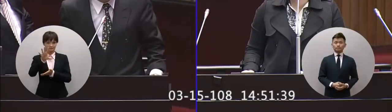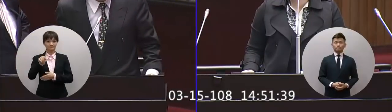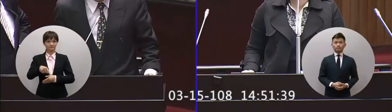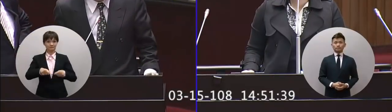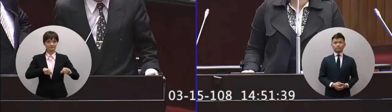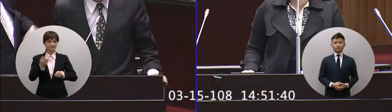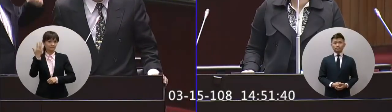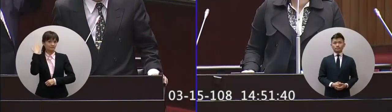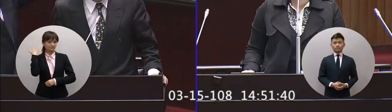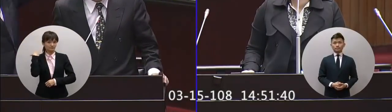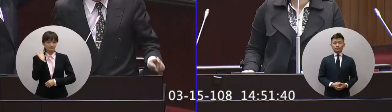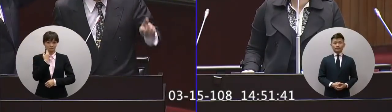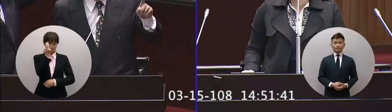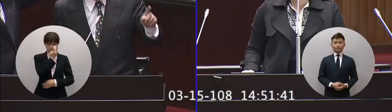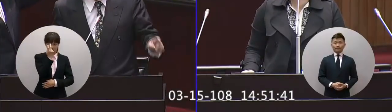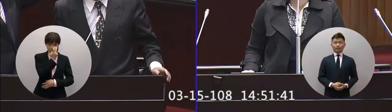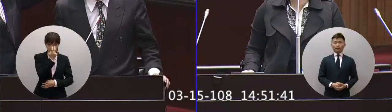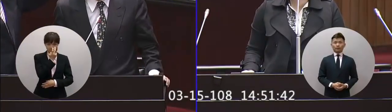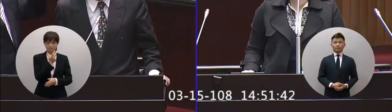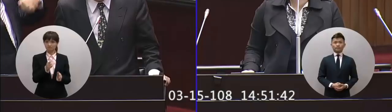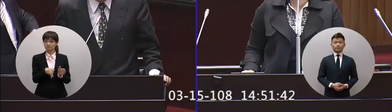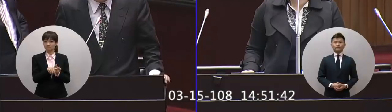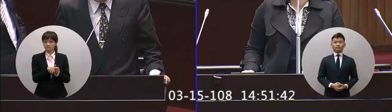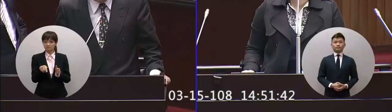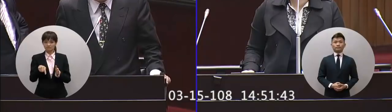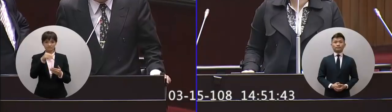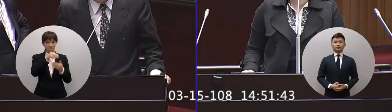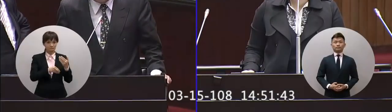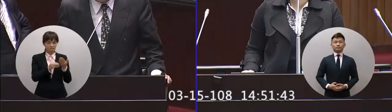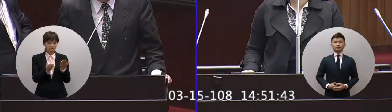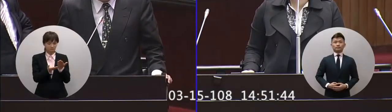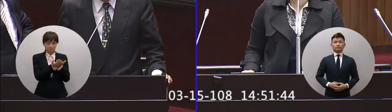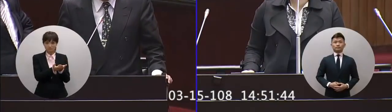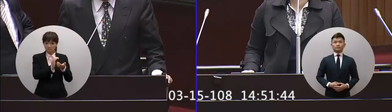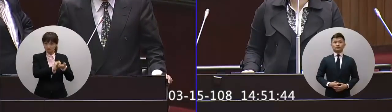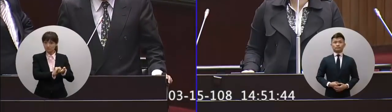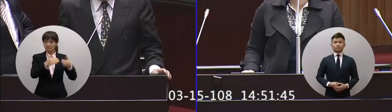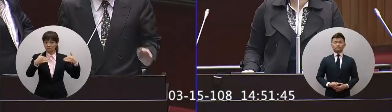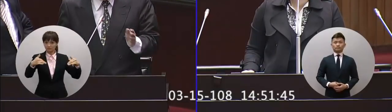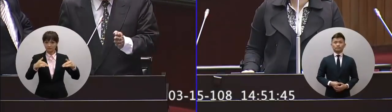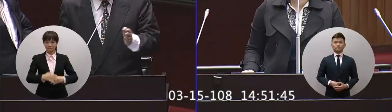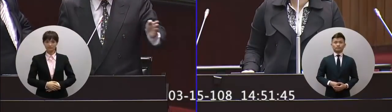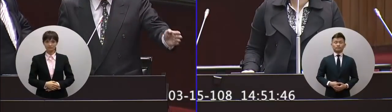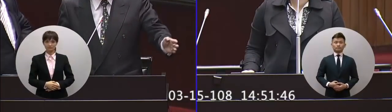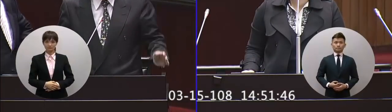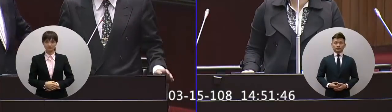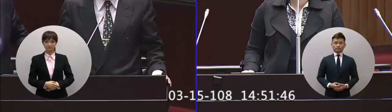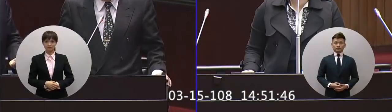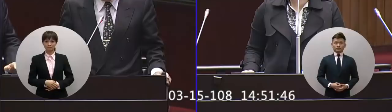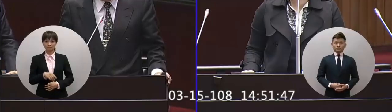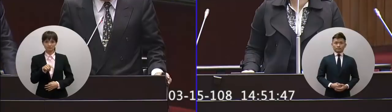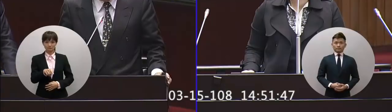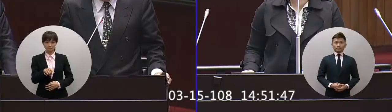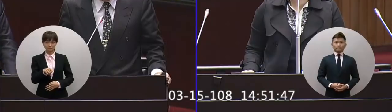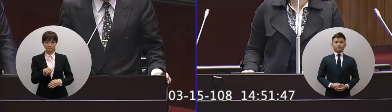当初在审查的时候，这个所谓这个规范并还没有出来哈，而且它并不是直接临接